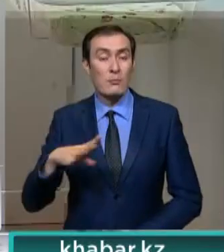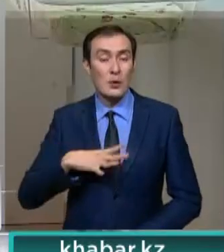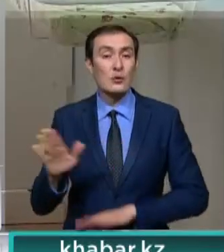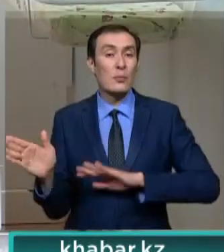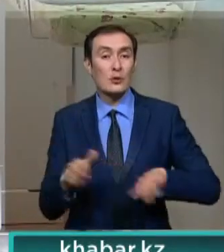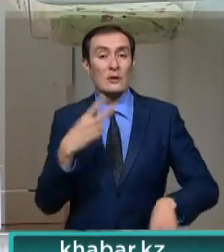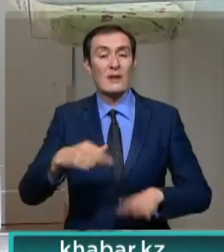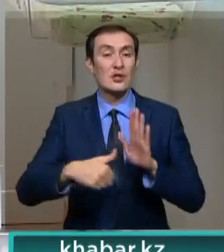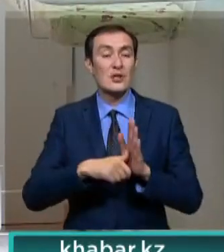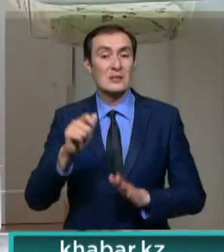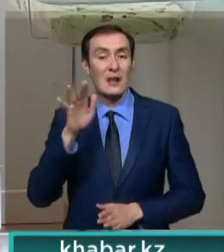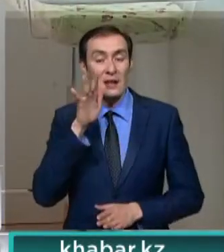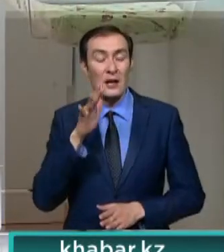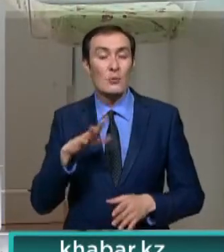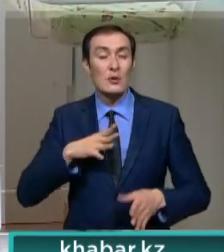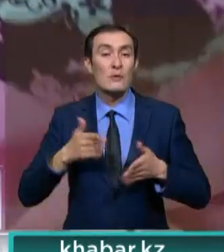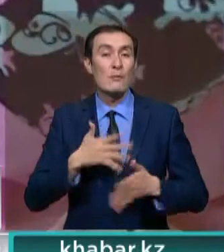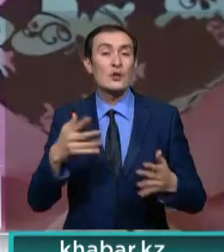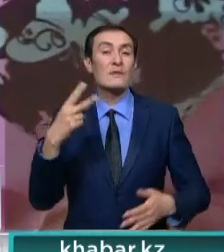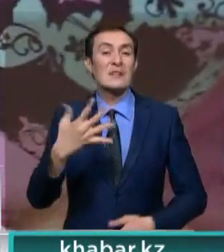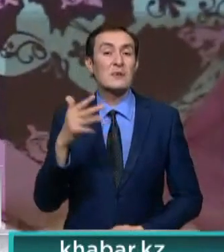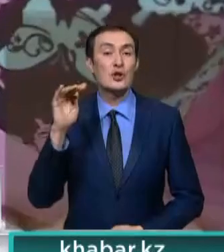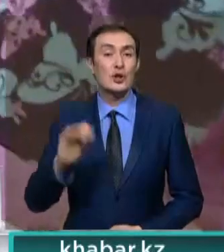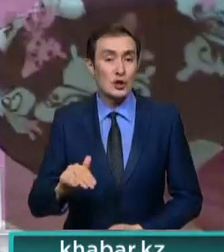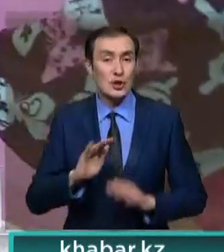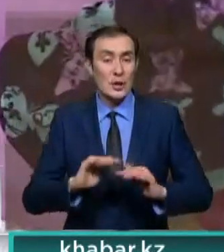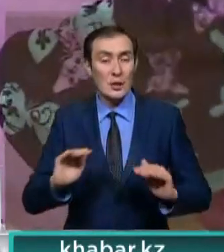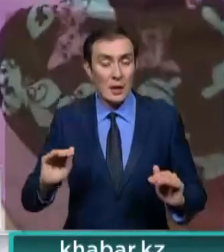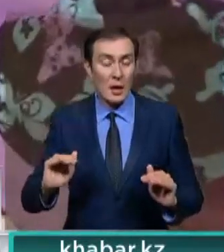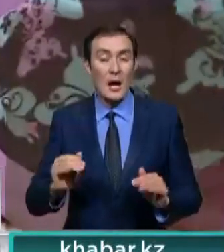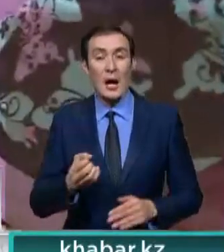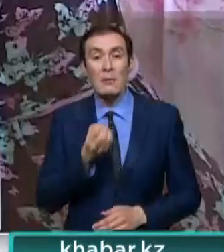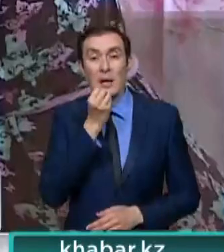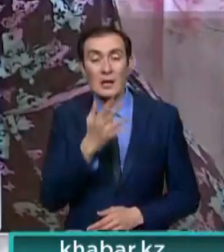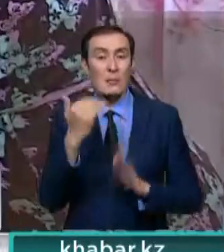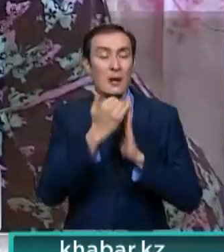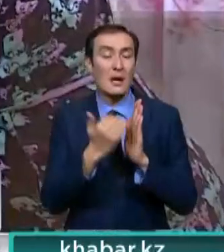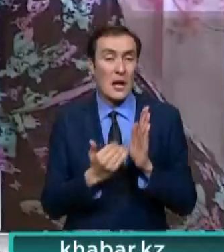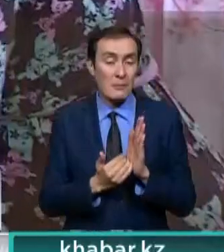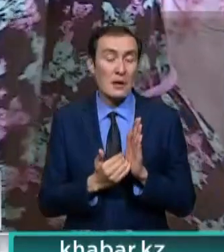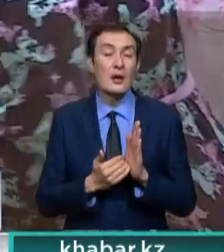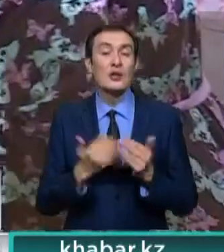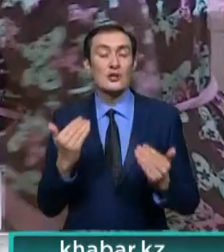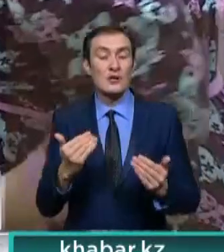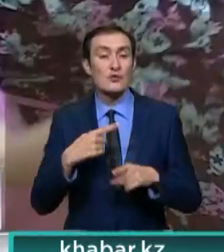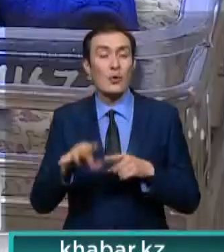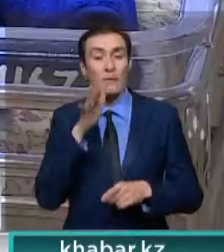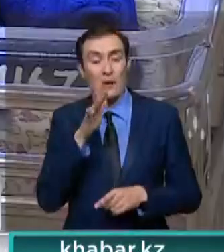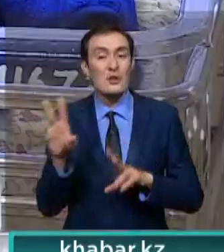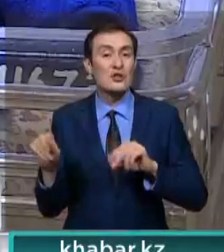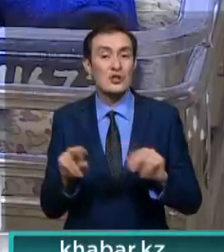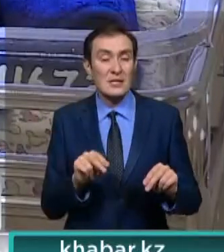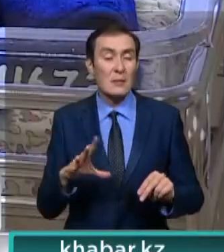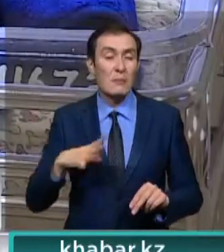уже 26 лет. За эти годы родились больше 25 тысяч детей. А благодаря программе «Ансаган Саби» в ближайшее время счастье